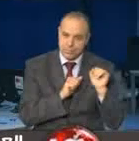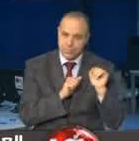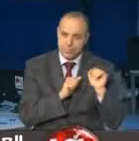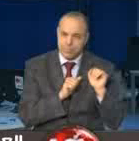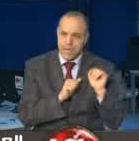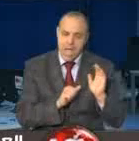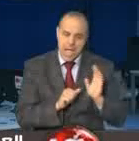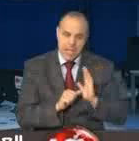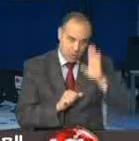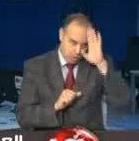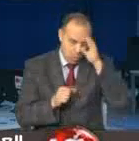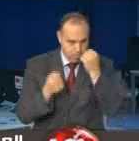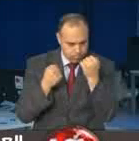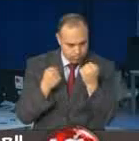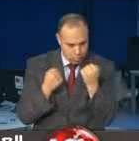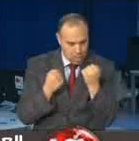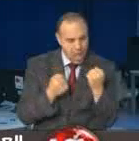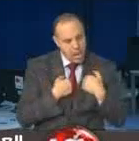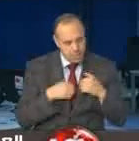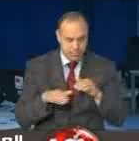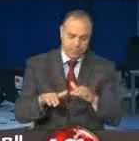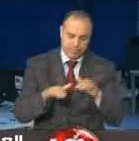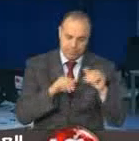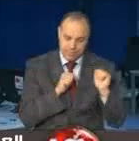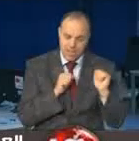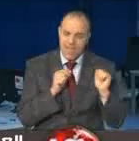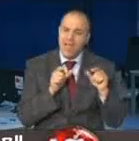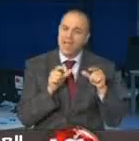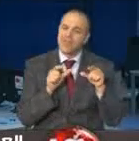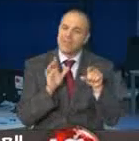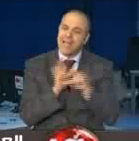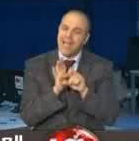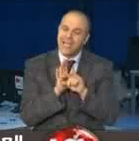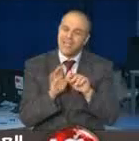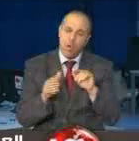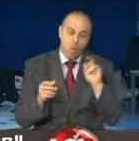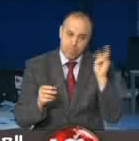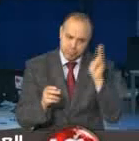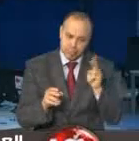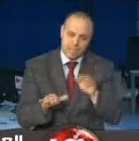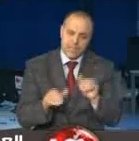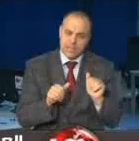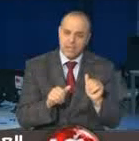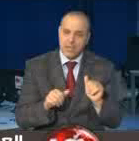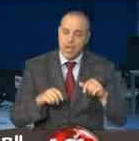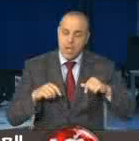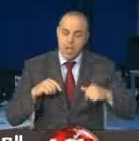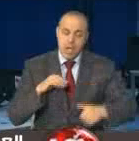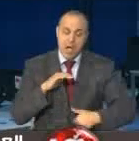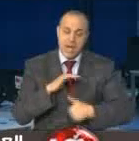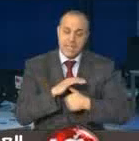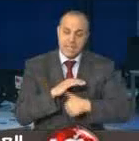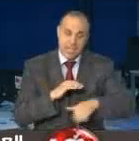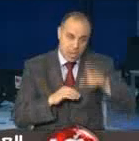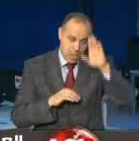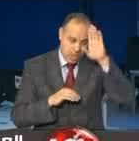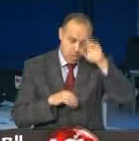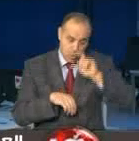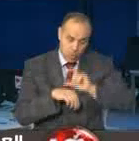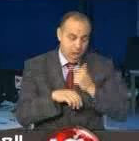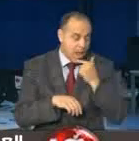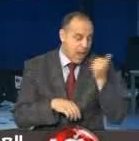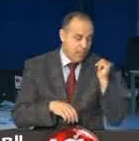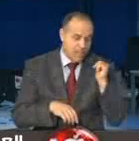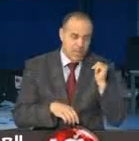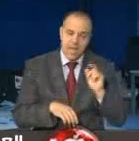استعادة الجيش العراقي مدينة الموصل من تنظيم داعش الإرهابي، وبإعلان الرئيس التركي رجب طيب أردوغان أمسي